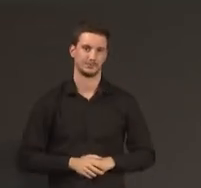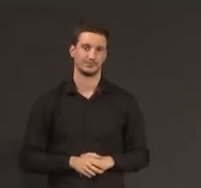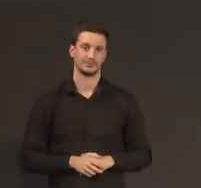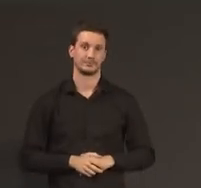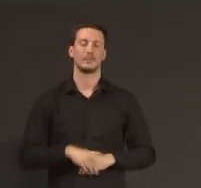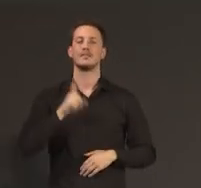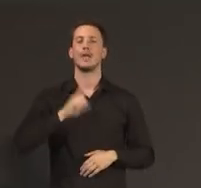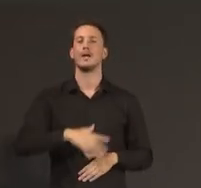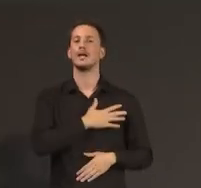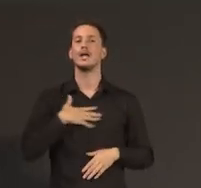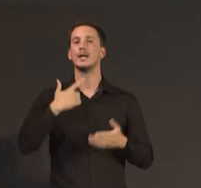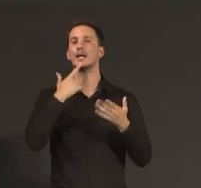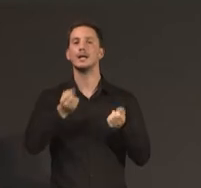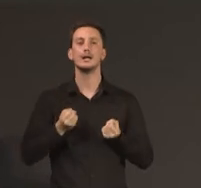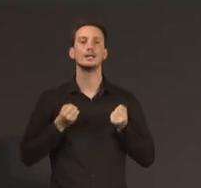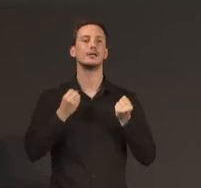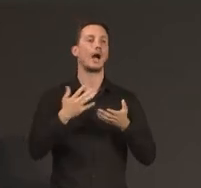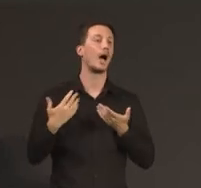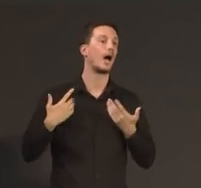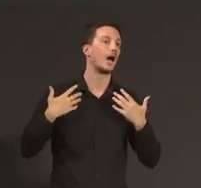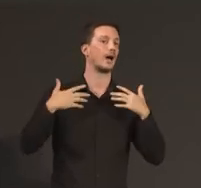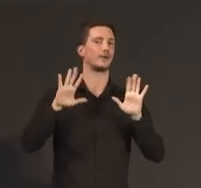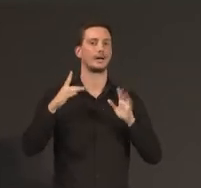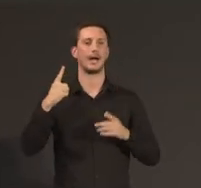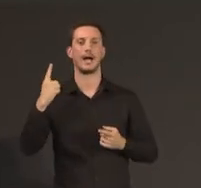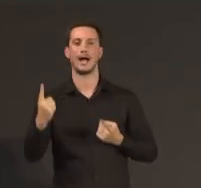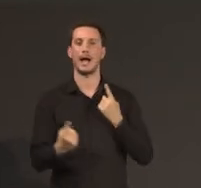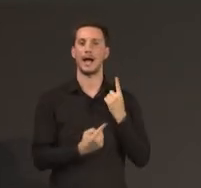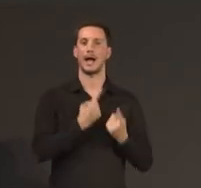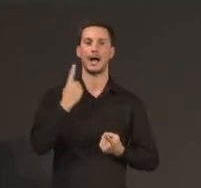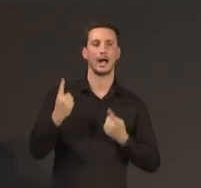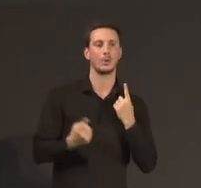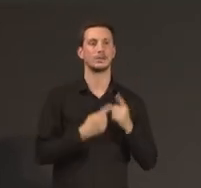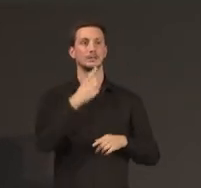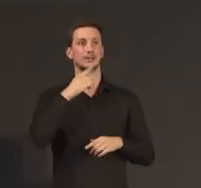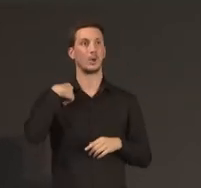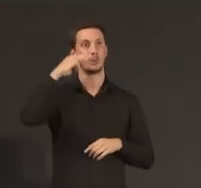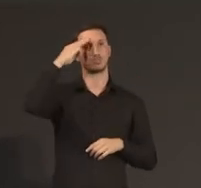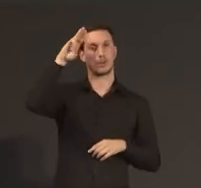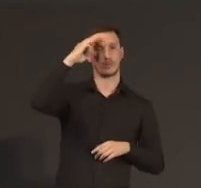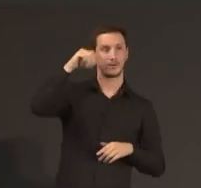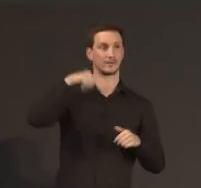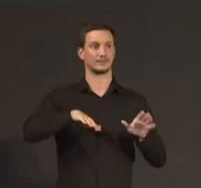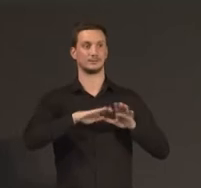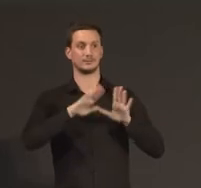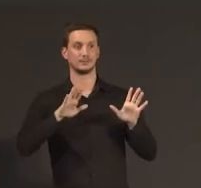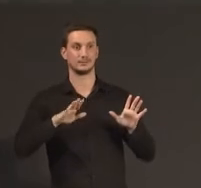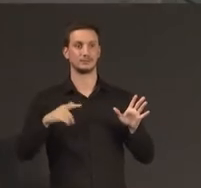També volia dir-vos que, tot i que alguns ja potser voleu, escolta, la Pompeu ja, la Pompeu Fabra,